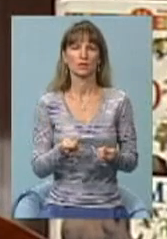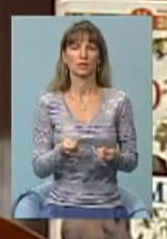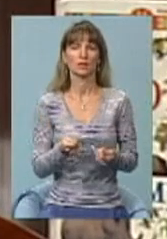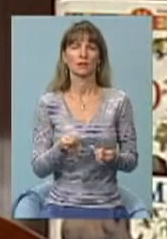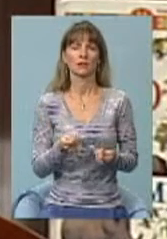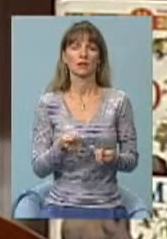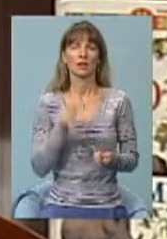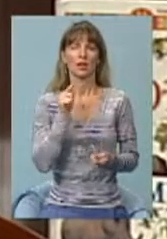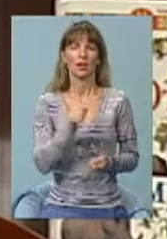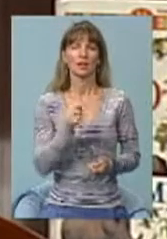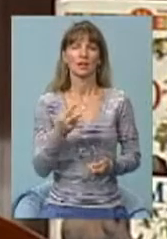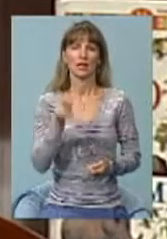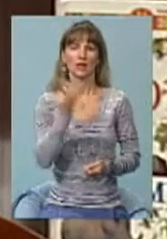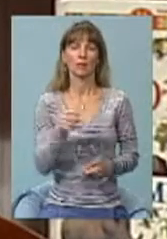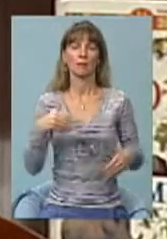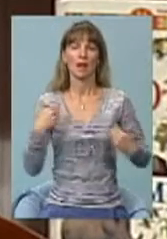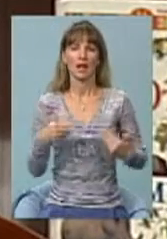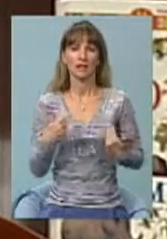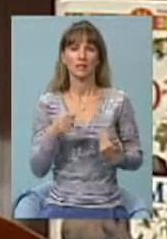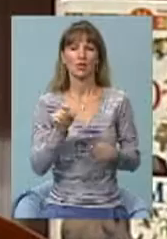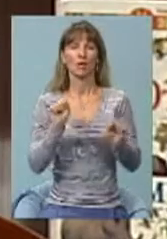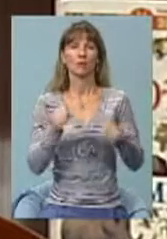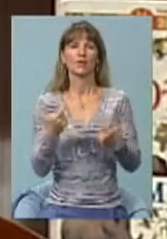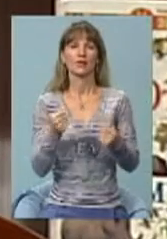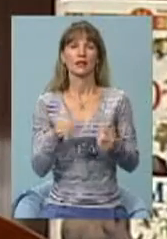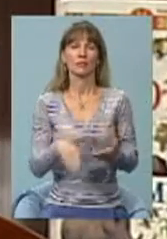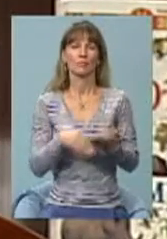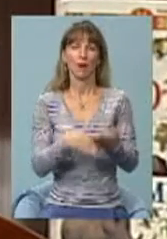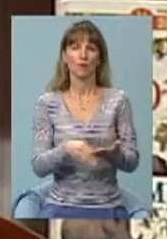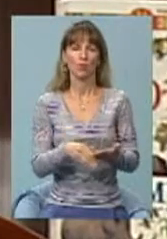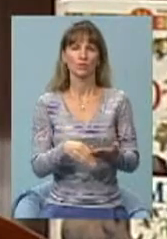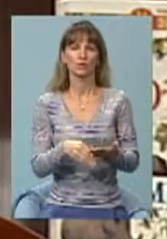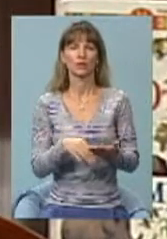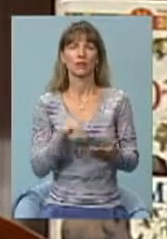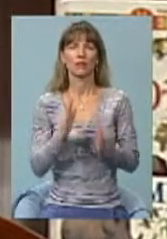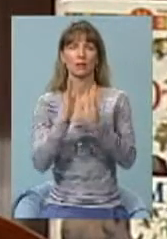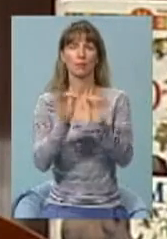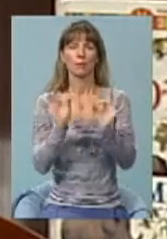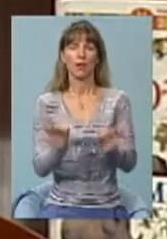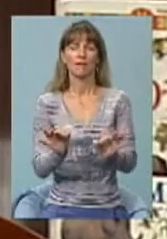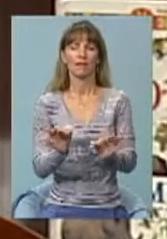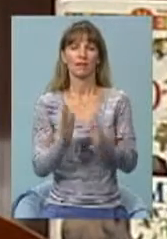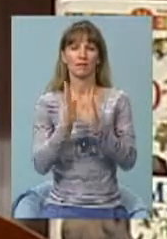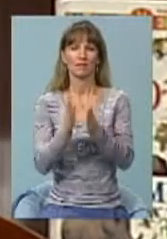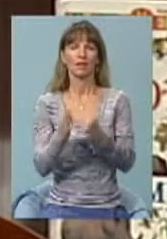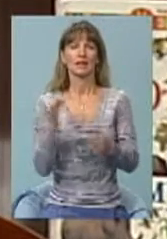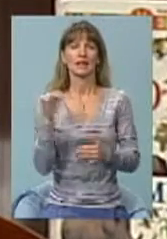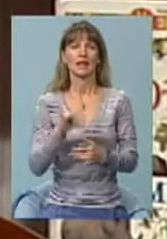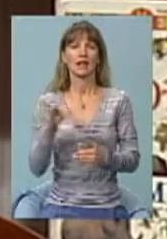для людей полезні, вони можуть десь підказати щось і направити в правильне русло. Якісь цікаві